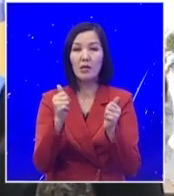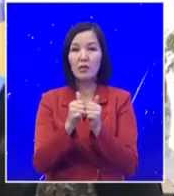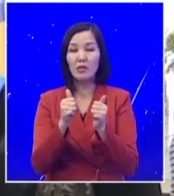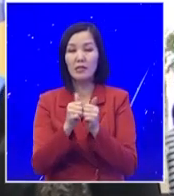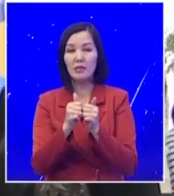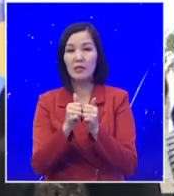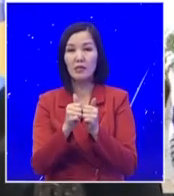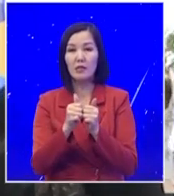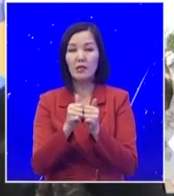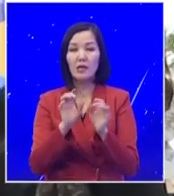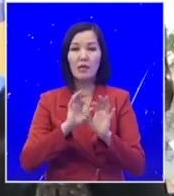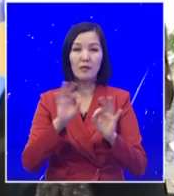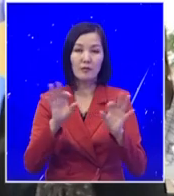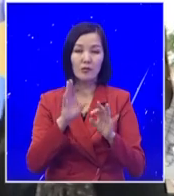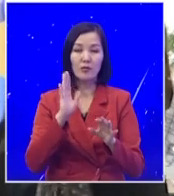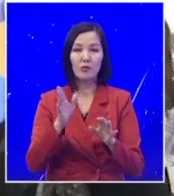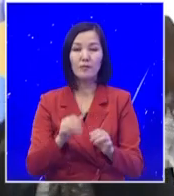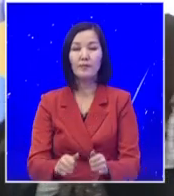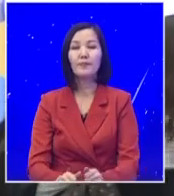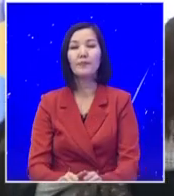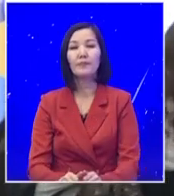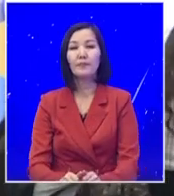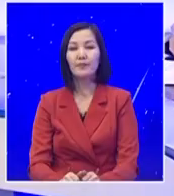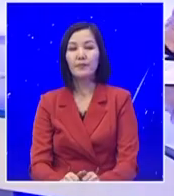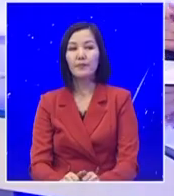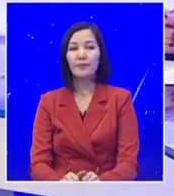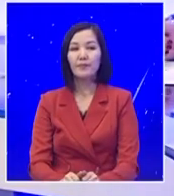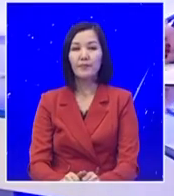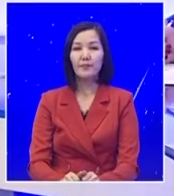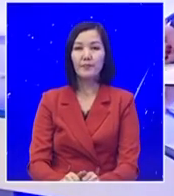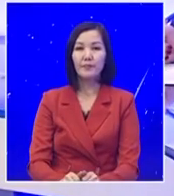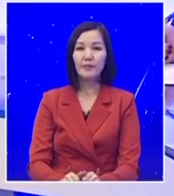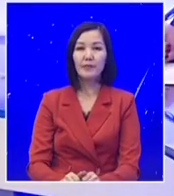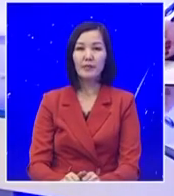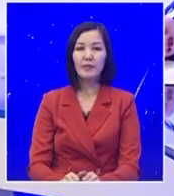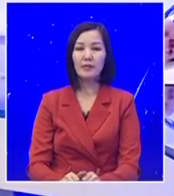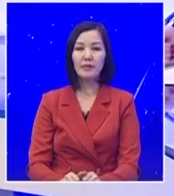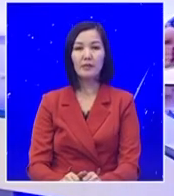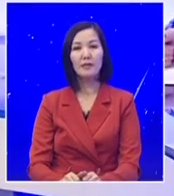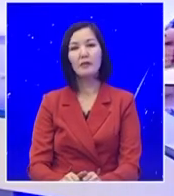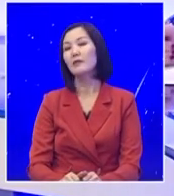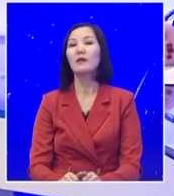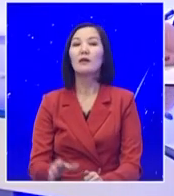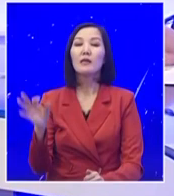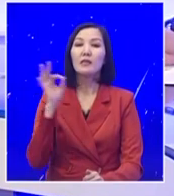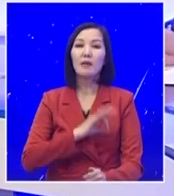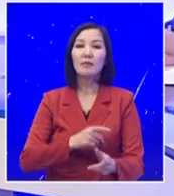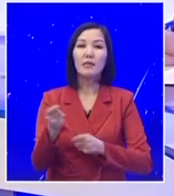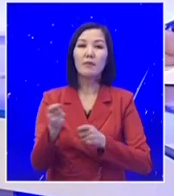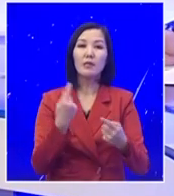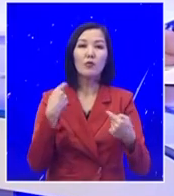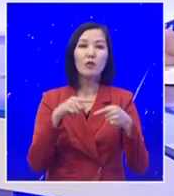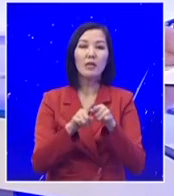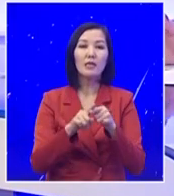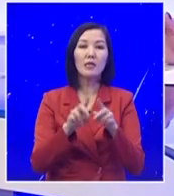жастармен кездесіп, ақпараттандыру жұмыстарын ұйымдастырсақ деген ойымыз бар. Хабарымызды жалғастырамыз. Табысты басқару техникасы